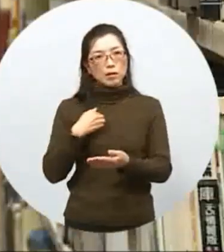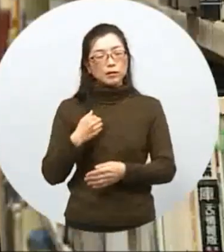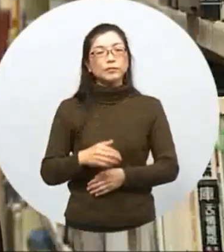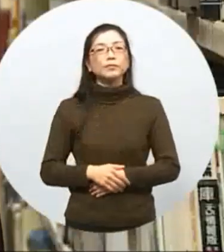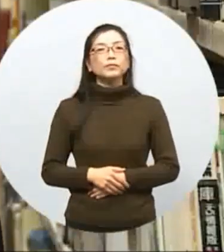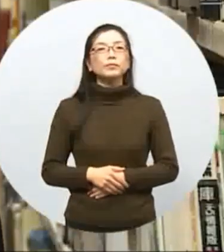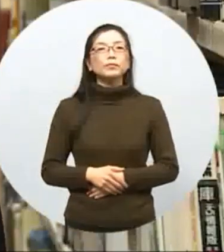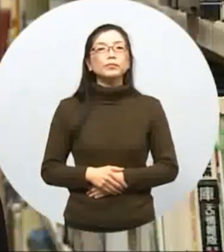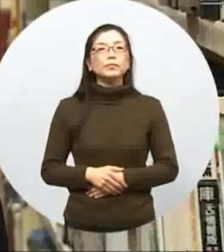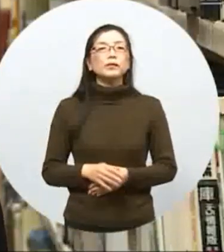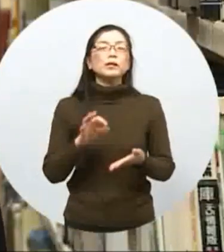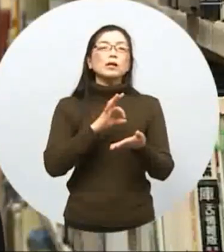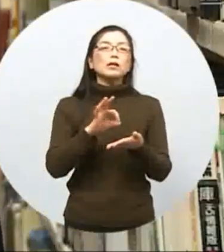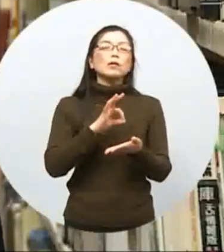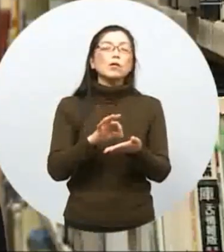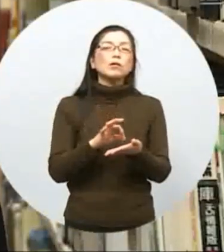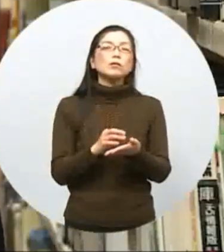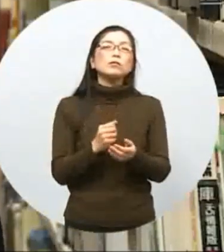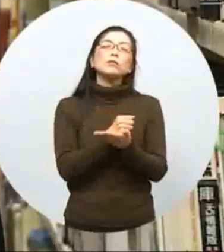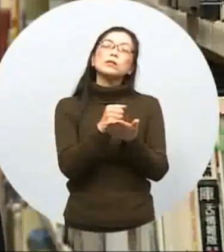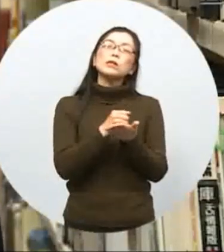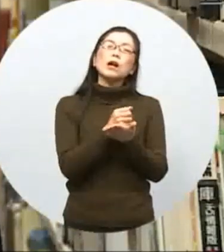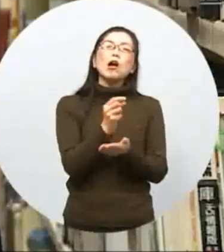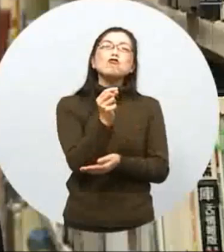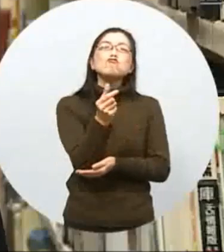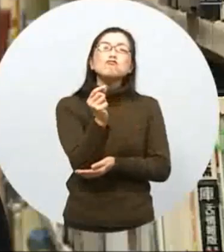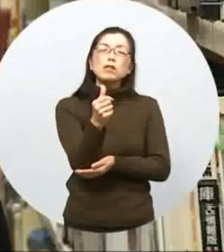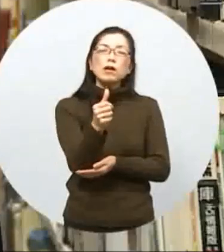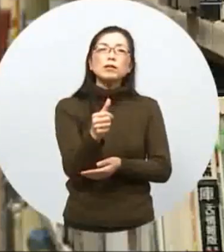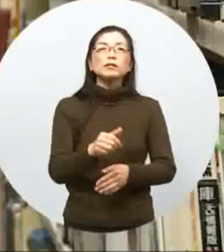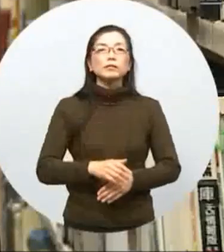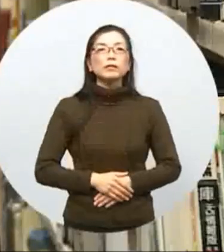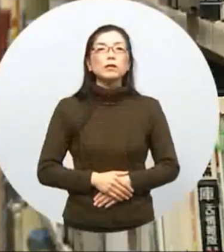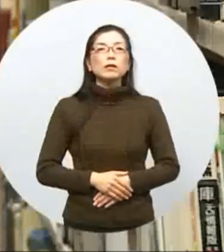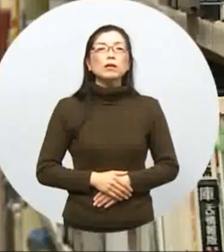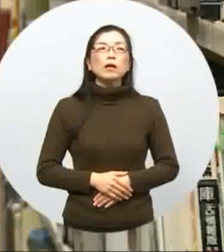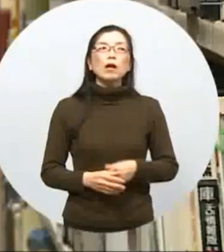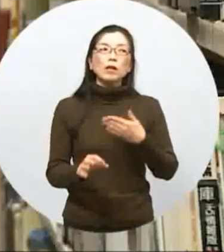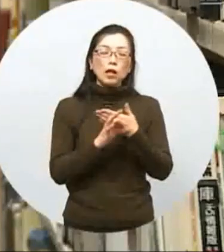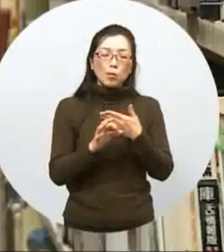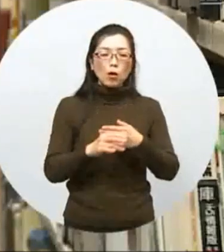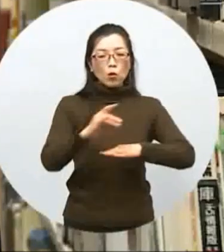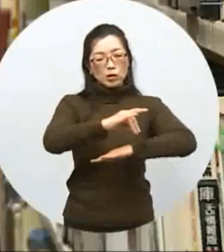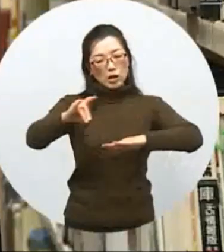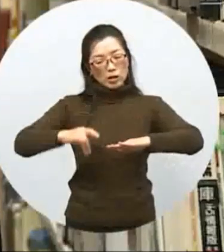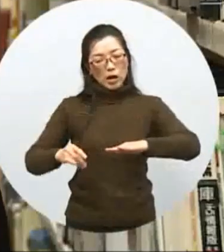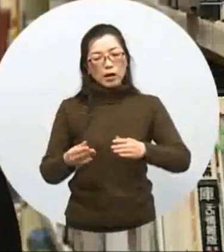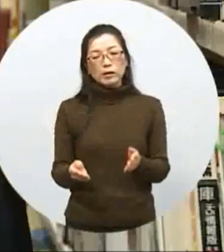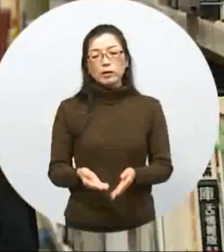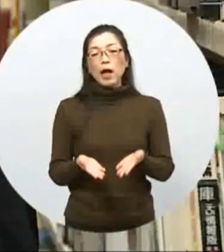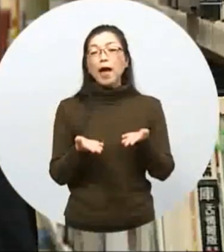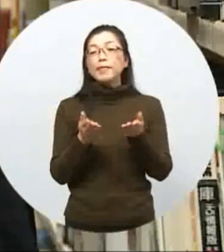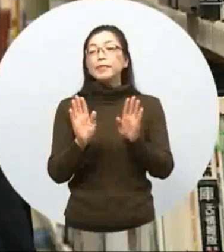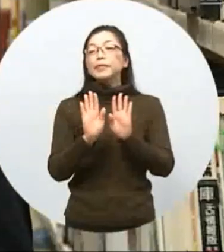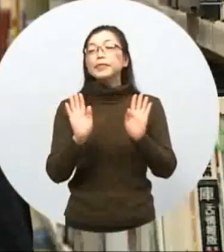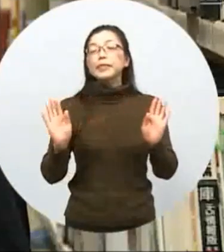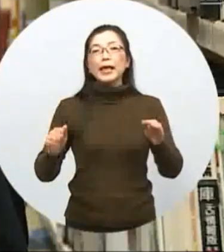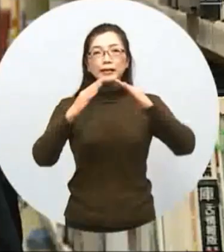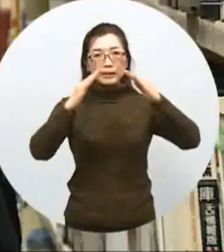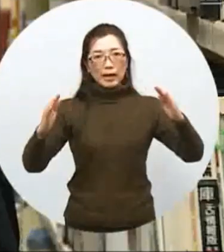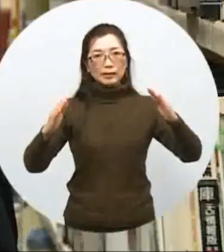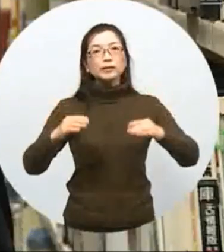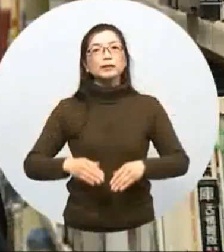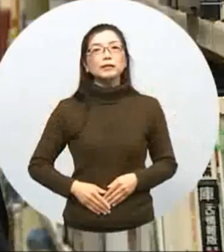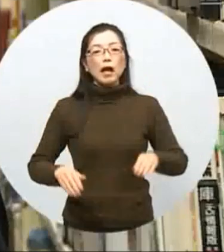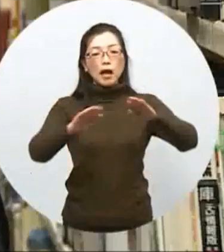用の機会が限られていますので、こちら例えば企画した展示会の時に展示ケースに入れて